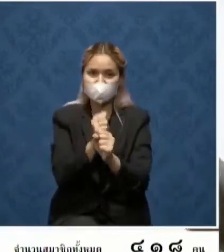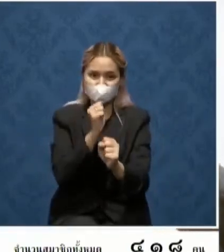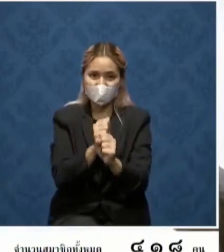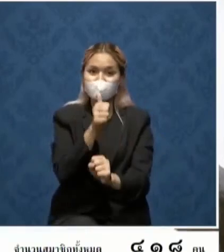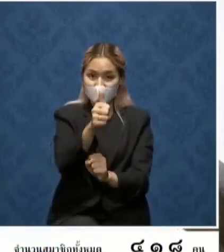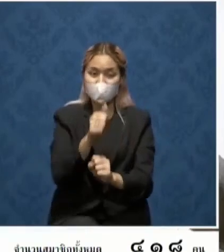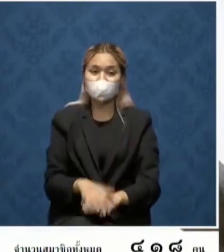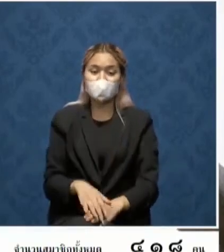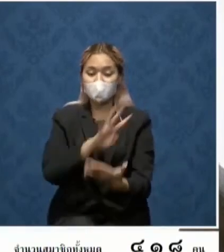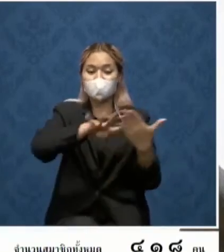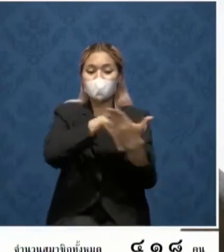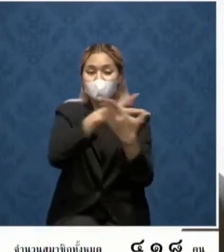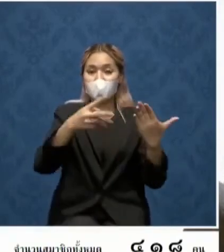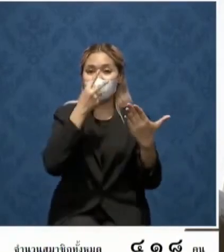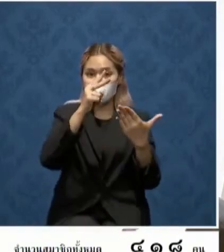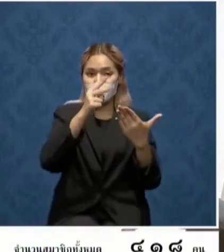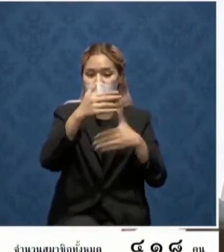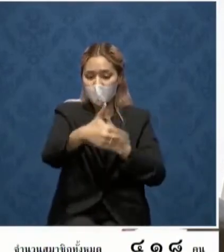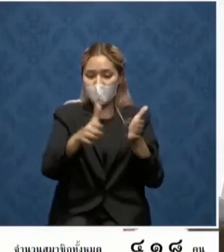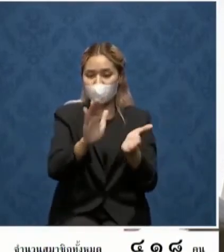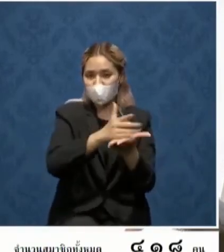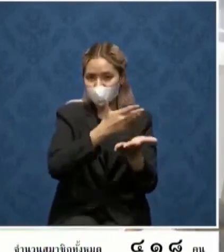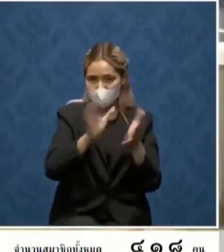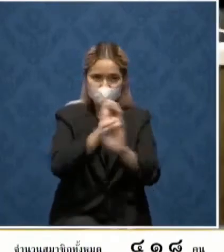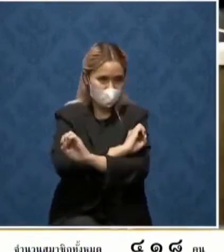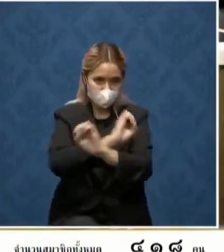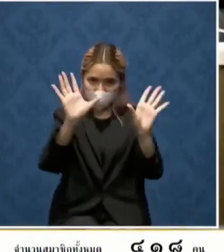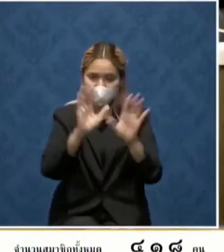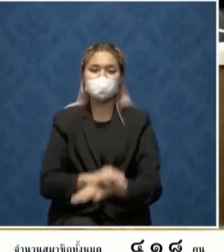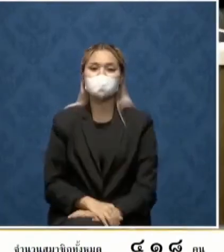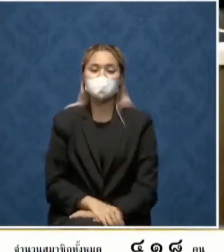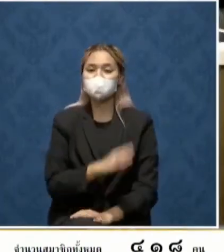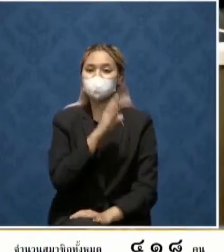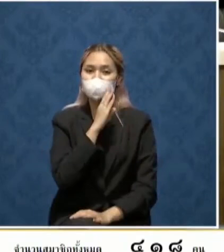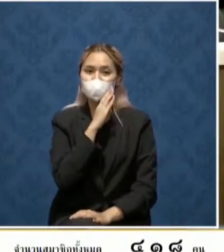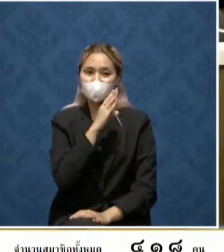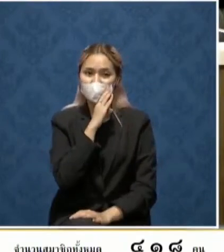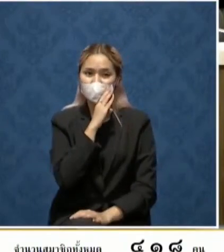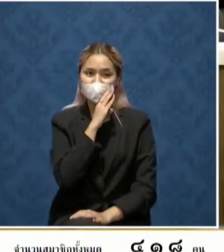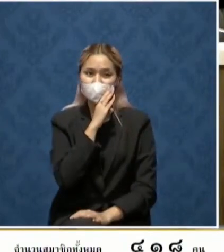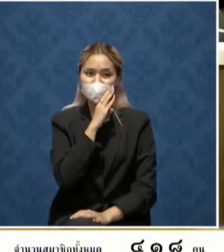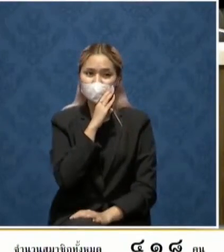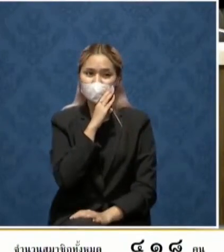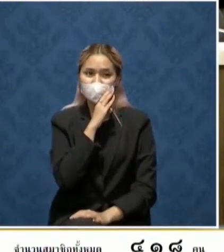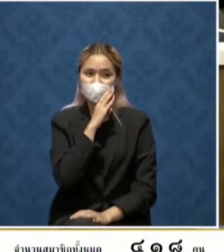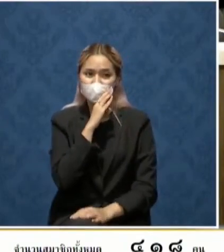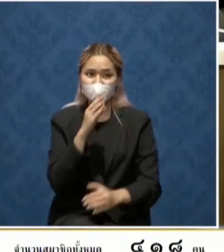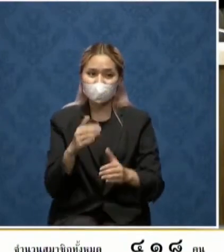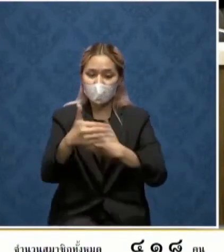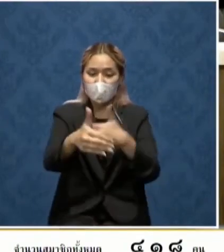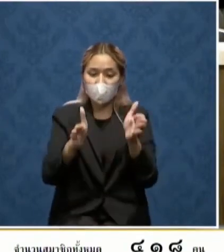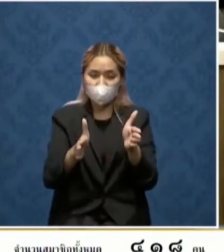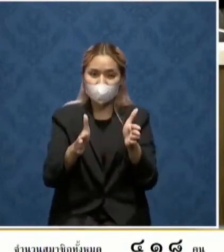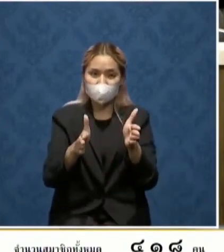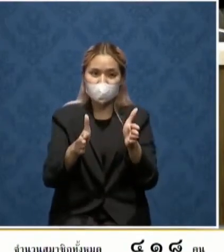ดูเทานี้ก่อน จะเห็นว่าแ่งเป็ห้ ถ้าหากวจุดไหนทลุก SRจะสา